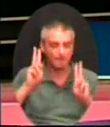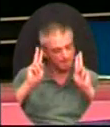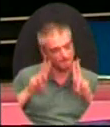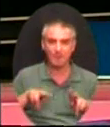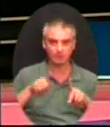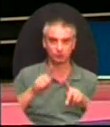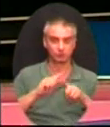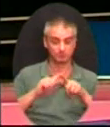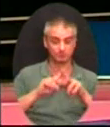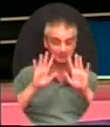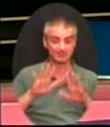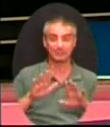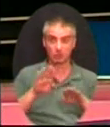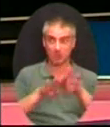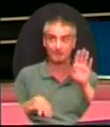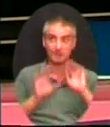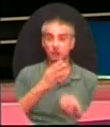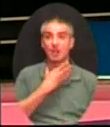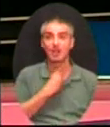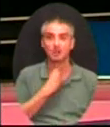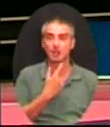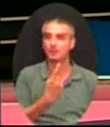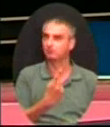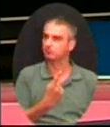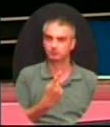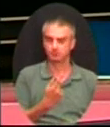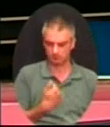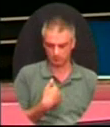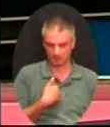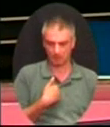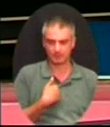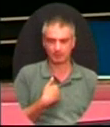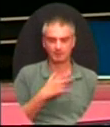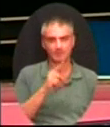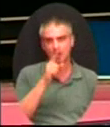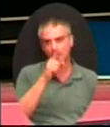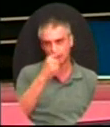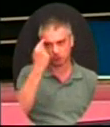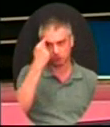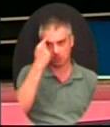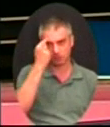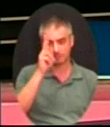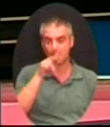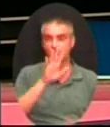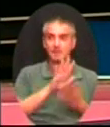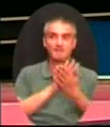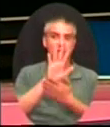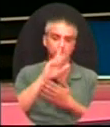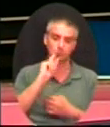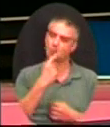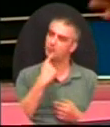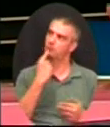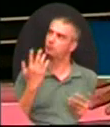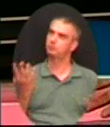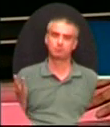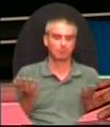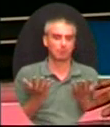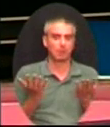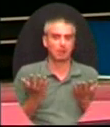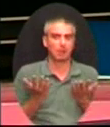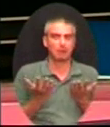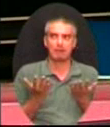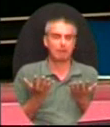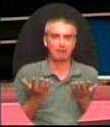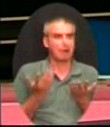בוטה מהגזענות והאפליה שיוצאי אתיופיה חווים. כי אנחנו, גם אני וגם את יודעים שב-2015 כולם אמרו, איך יכול